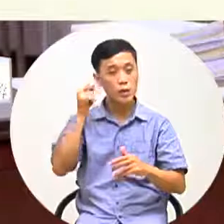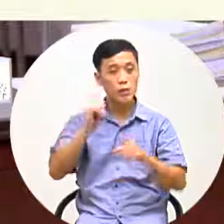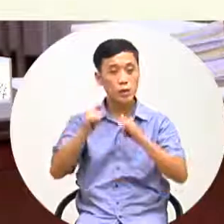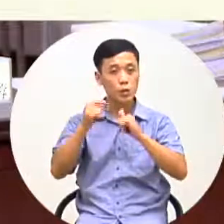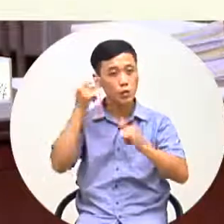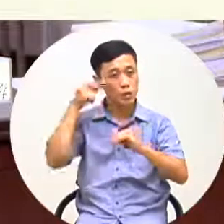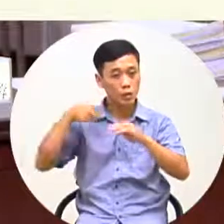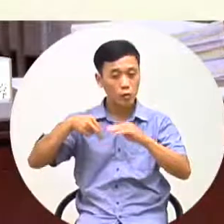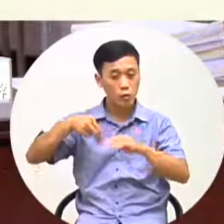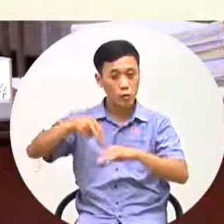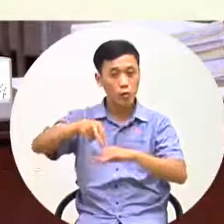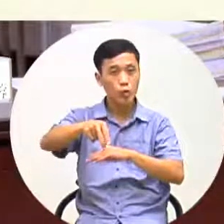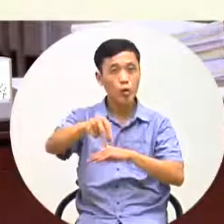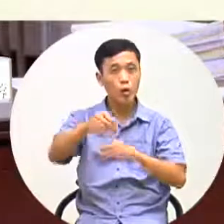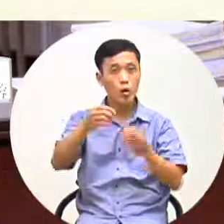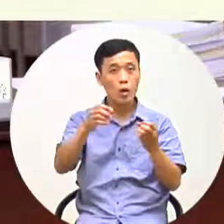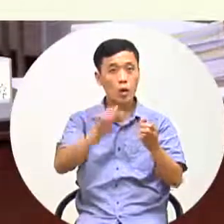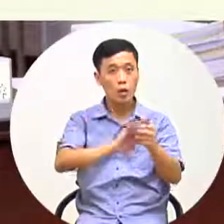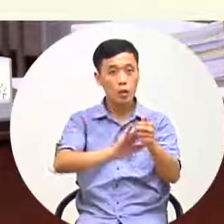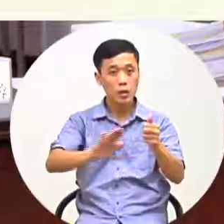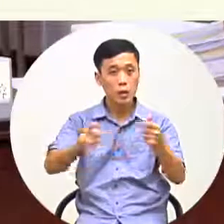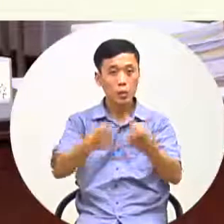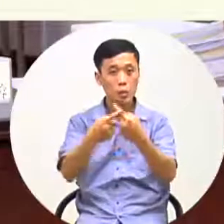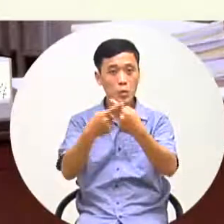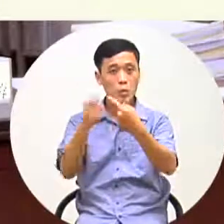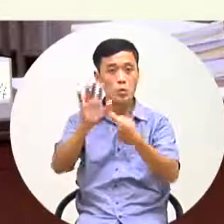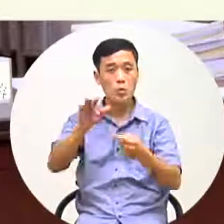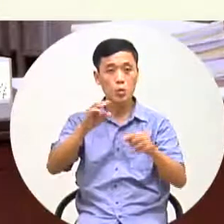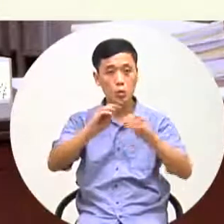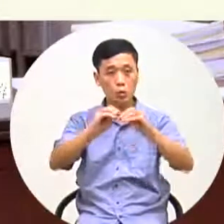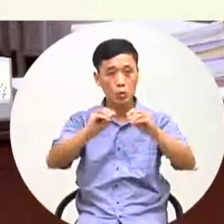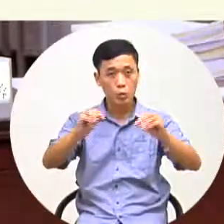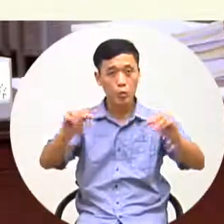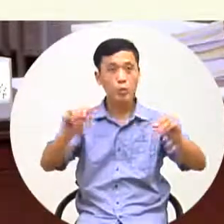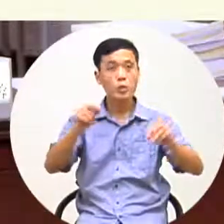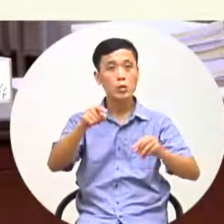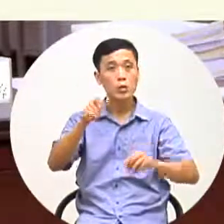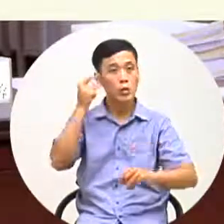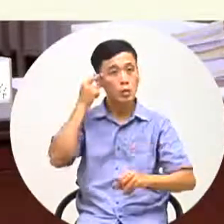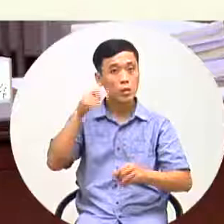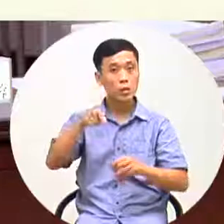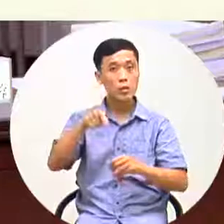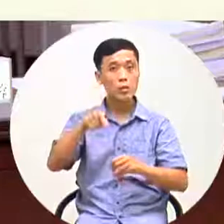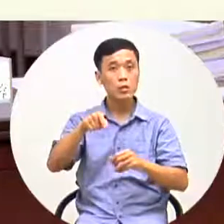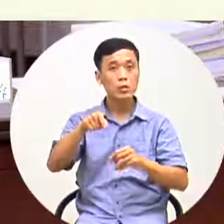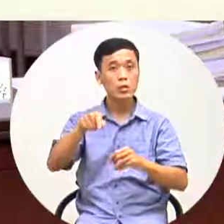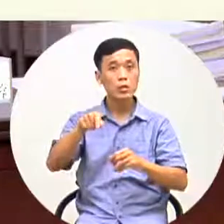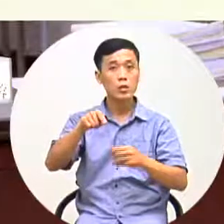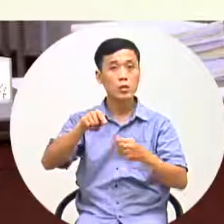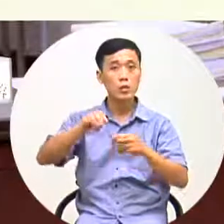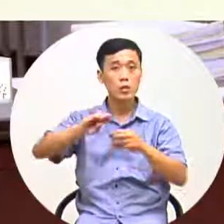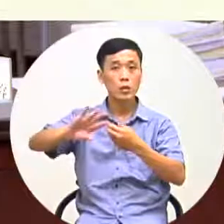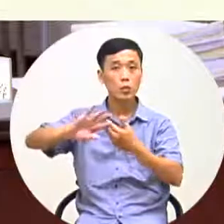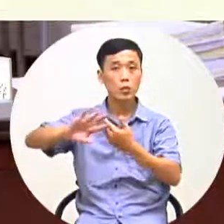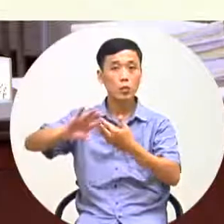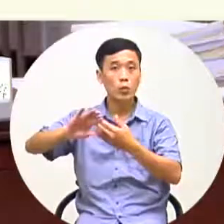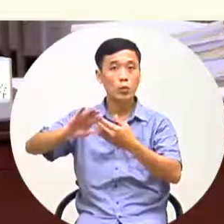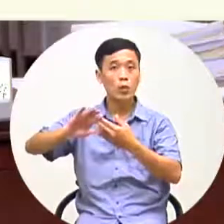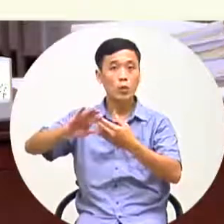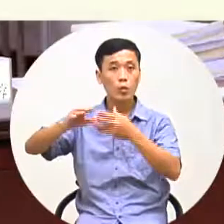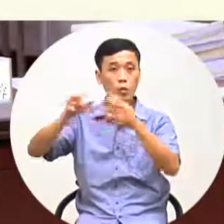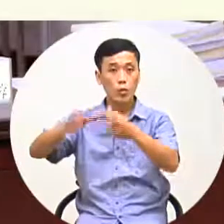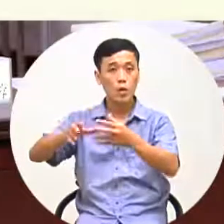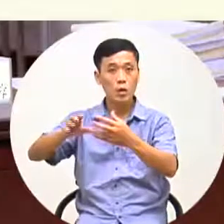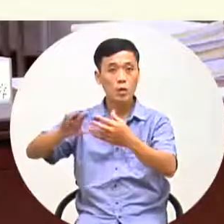摩擦。你一个土地，哦，跟你讲卫建地，但是卫建地外靠卫建地商业区主体佫嘛一大